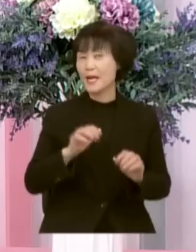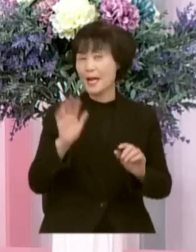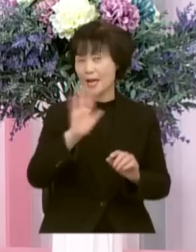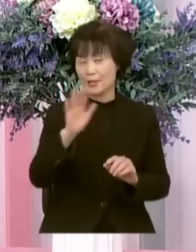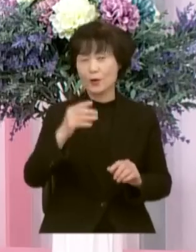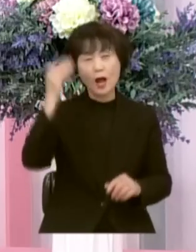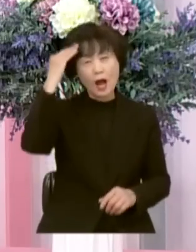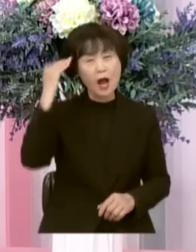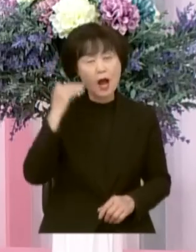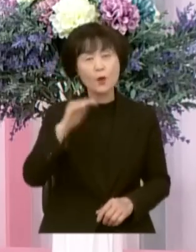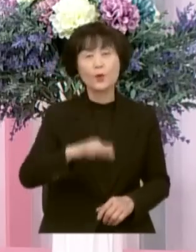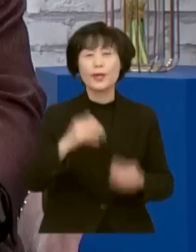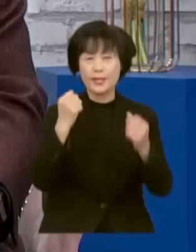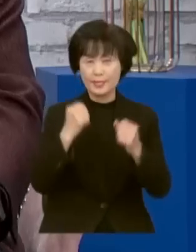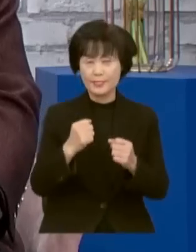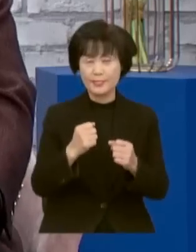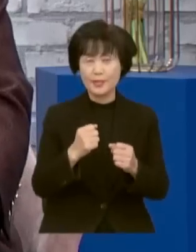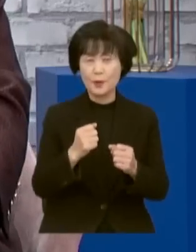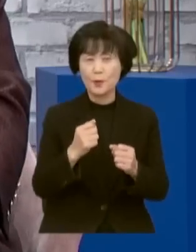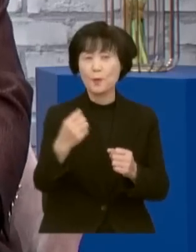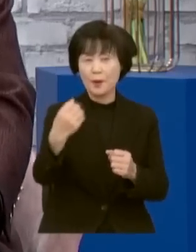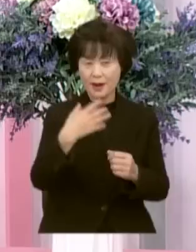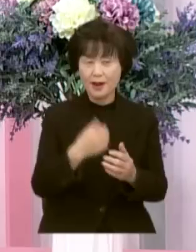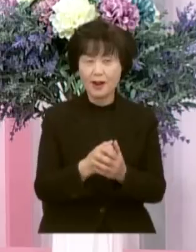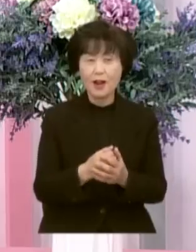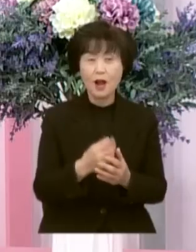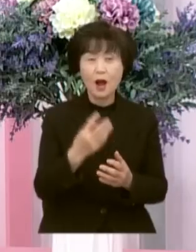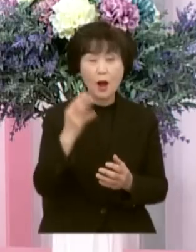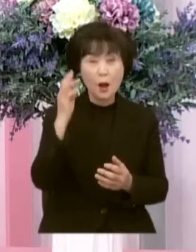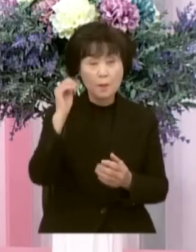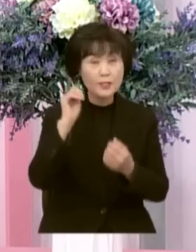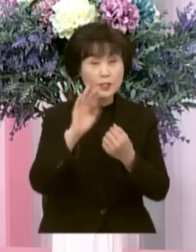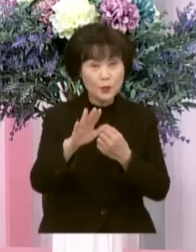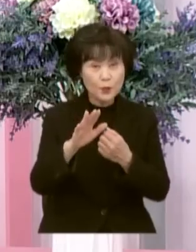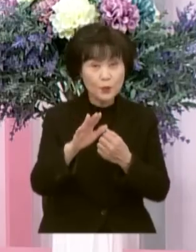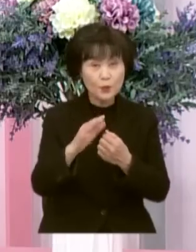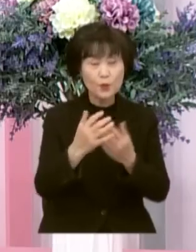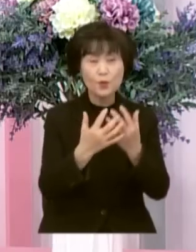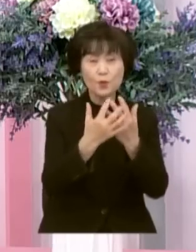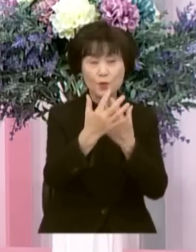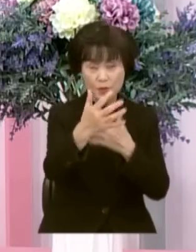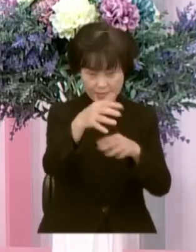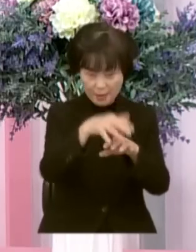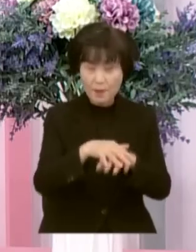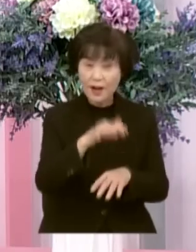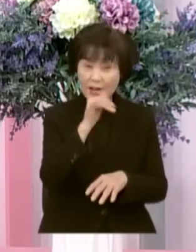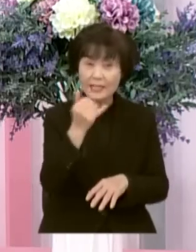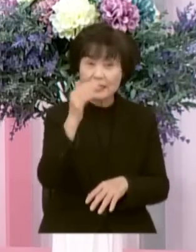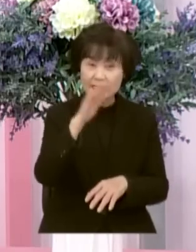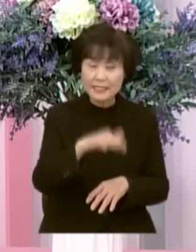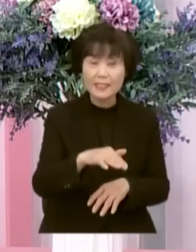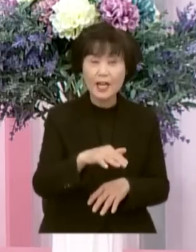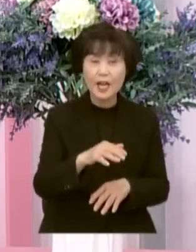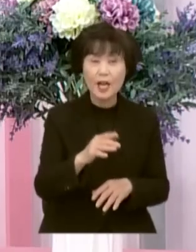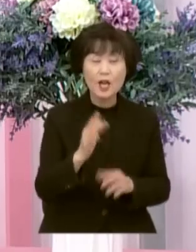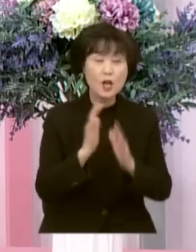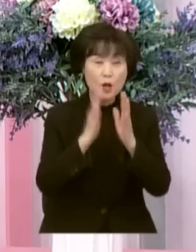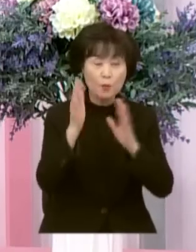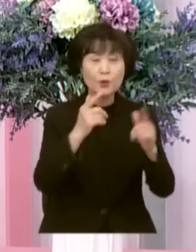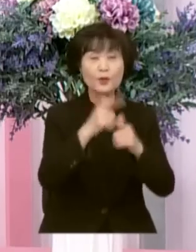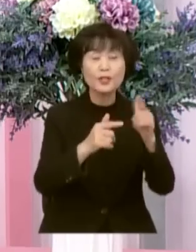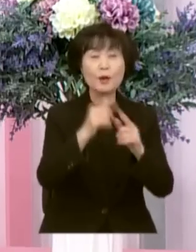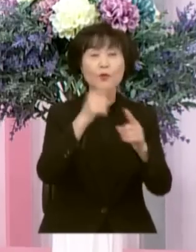계시고 한국에 계시대요. 며칠 있다가 그 집회가 있는데 푸른나무 교회 거기서 주일인데 2시에 있대라는